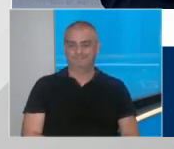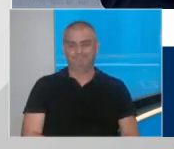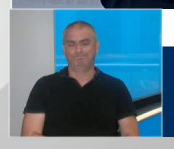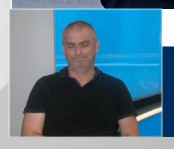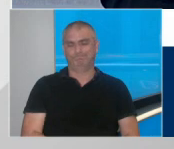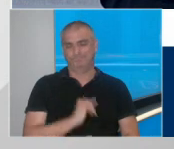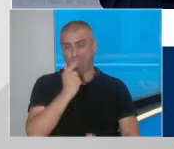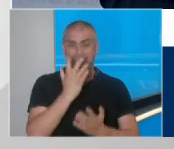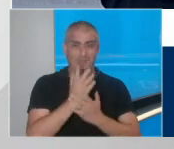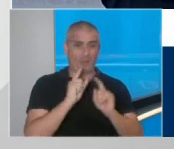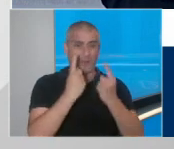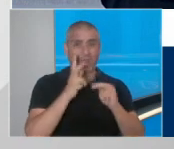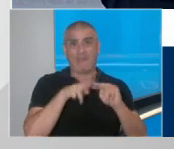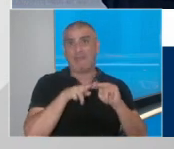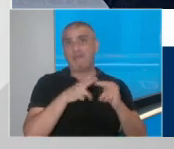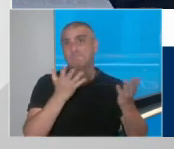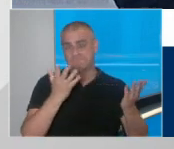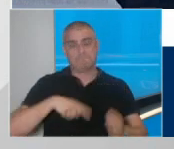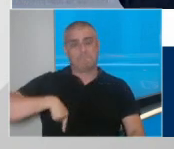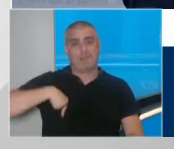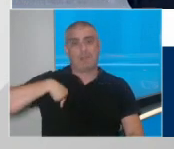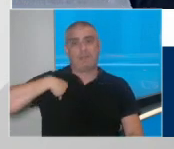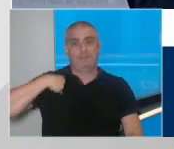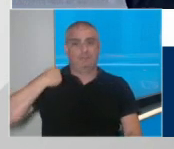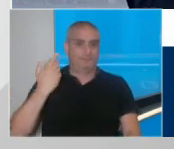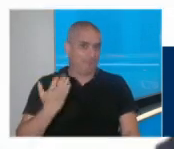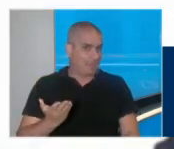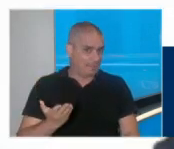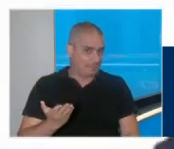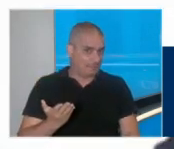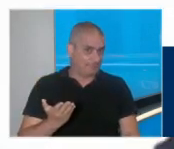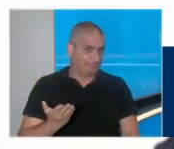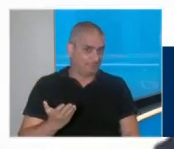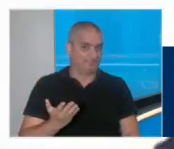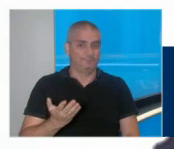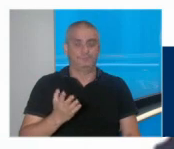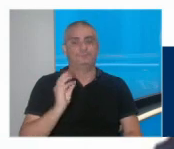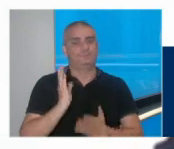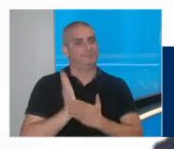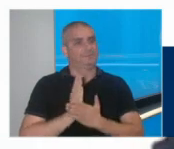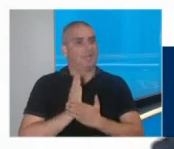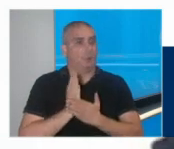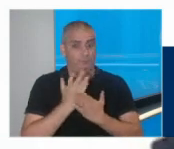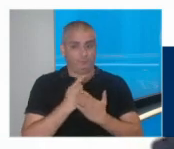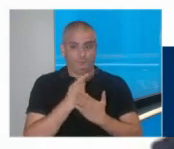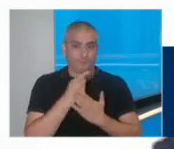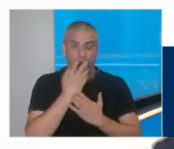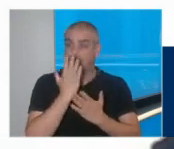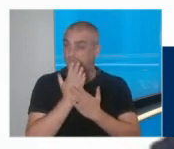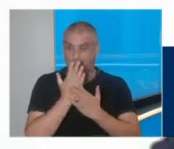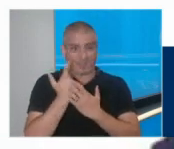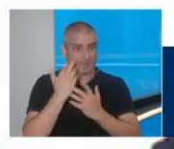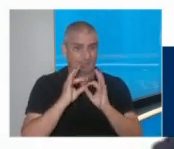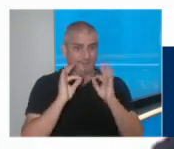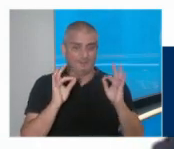כן, טוב, זה קורה אחרי הרבה מאוד זמן של הערכות, מה שנקרא, בעצם מאז